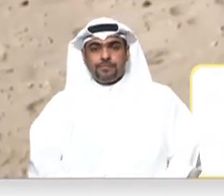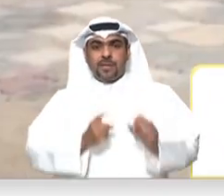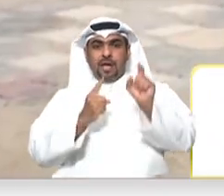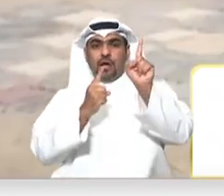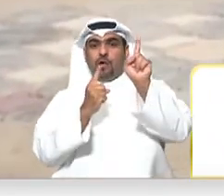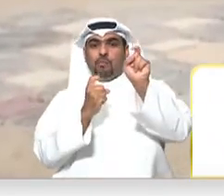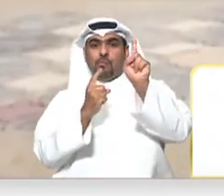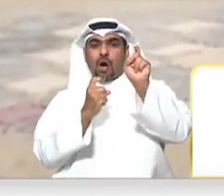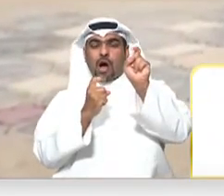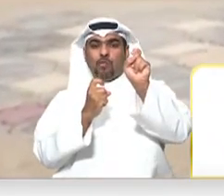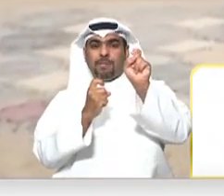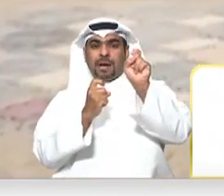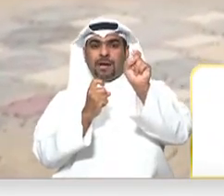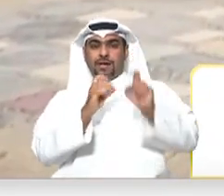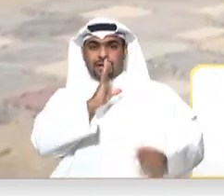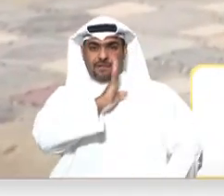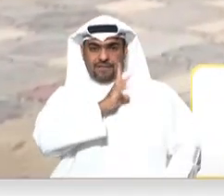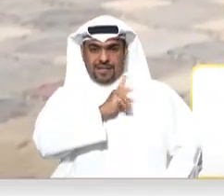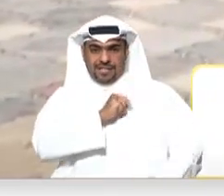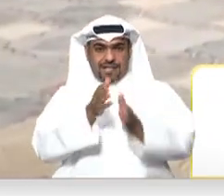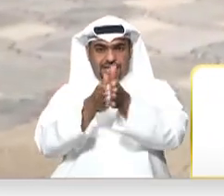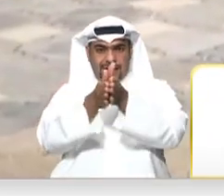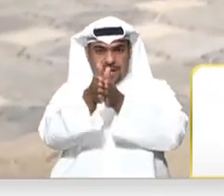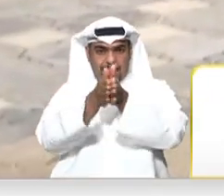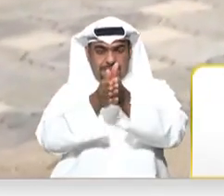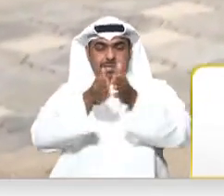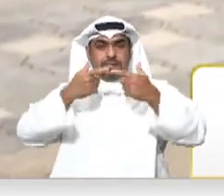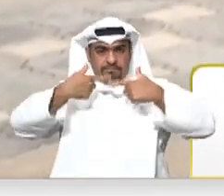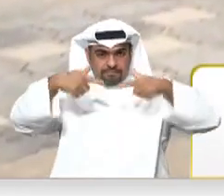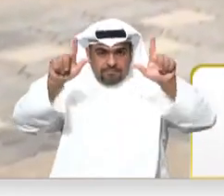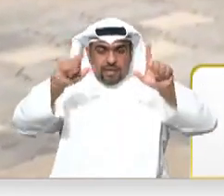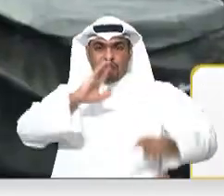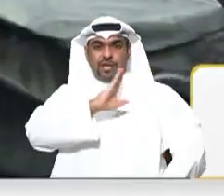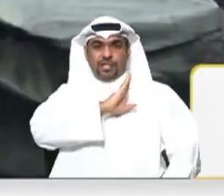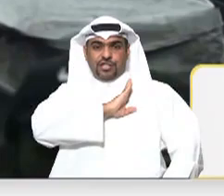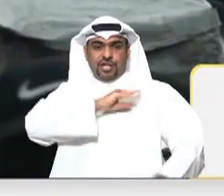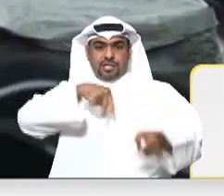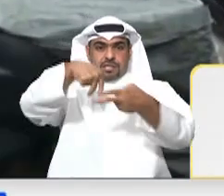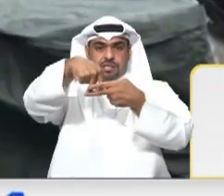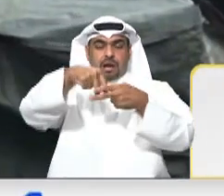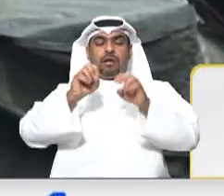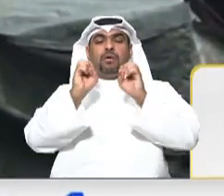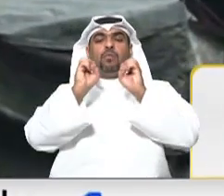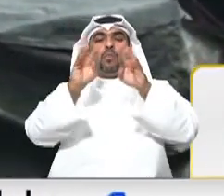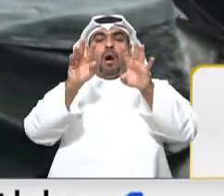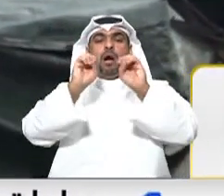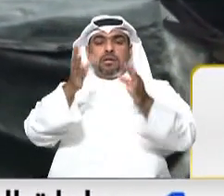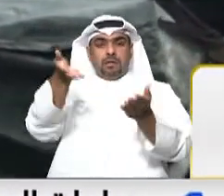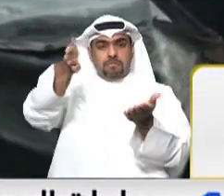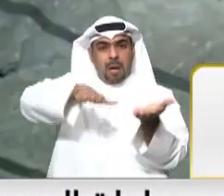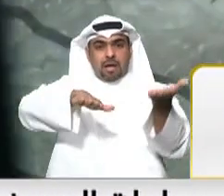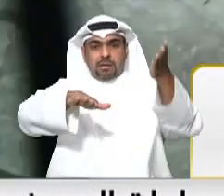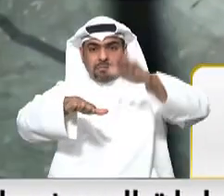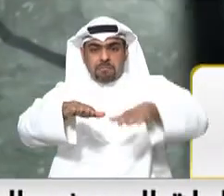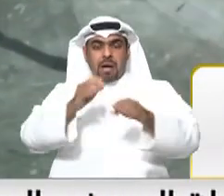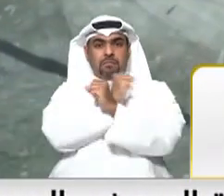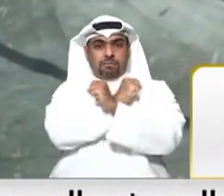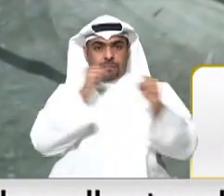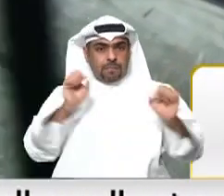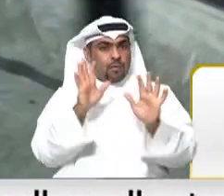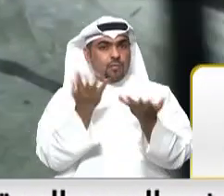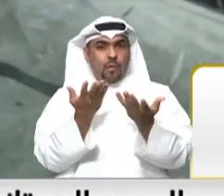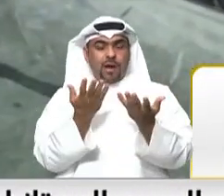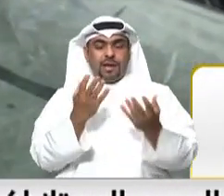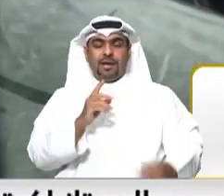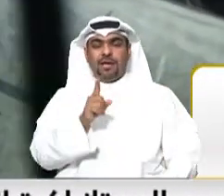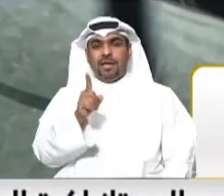الفلسطينية استهدافها 8 جنود وإيقاعهم بين قتيل وجريح في عمليتين برفح إلى جانب قصفها غلاف